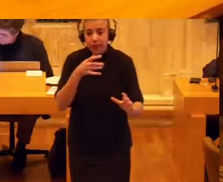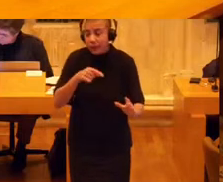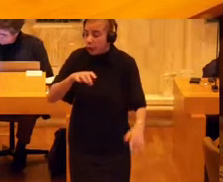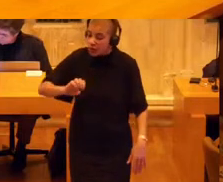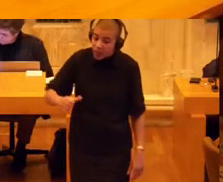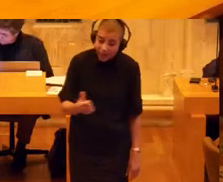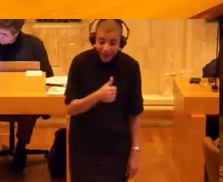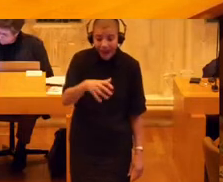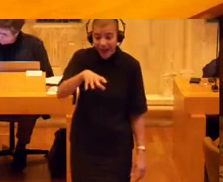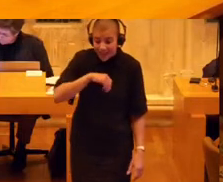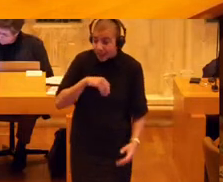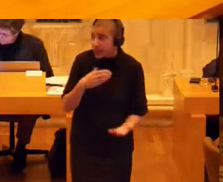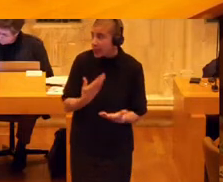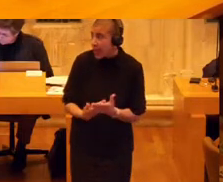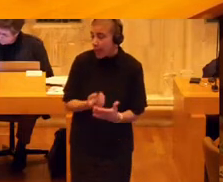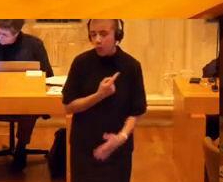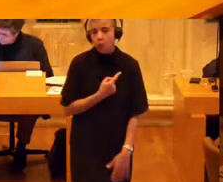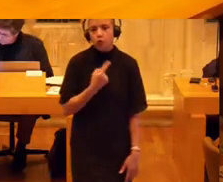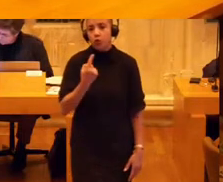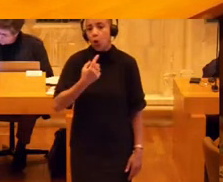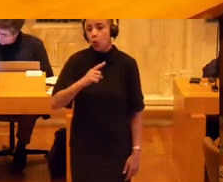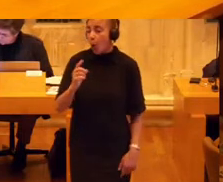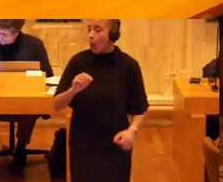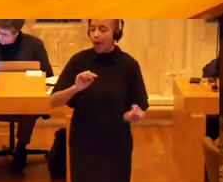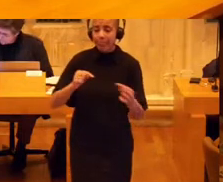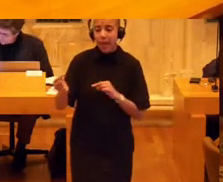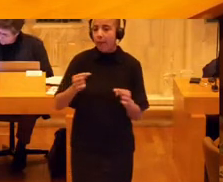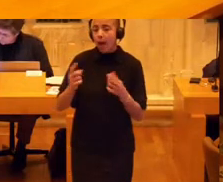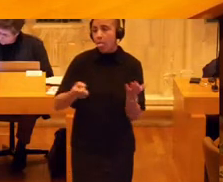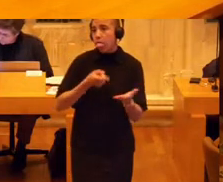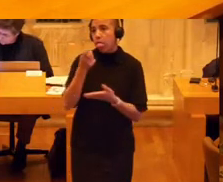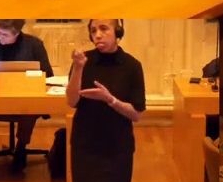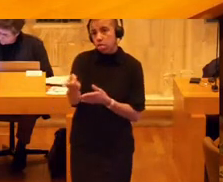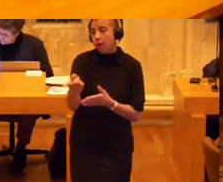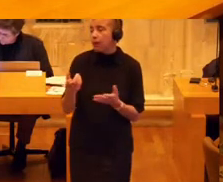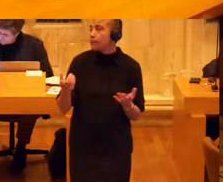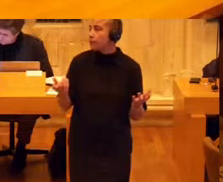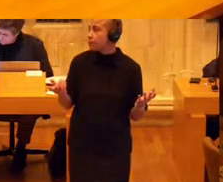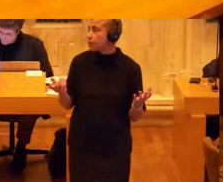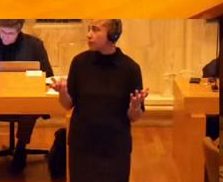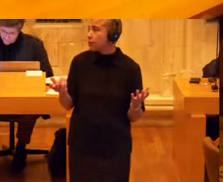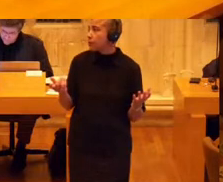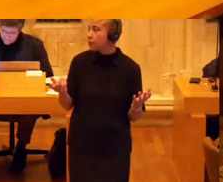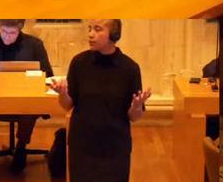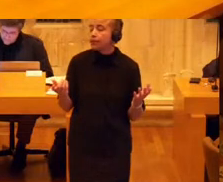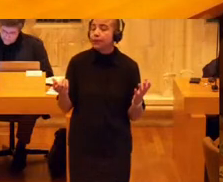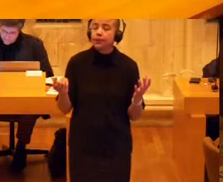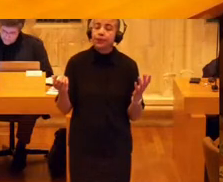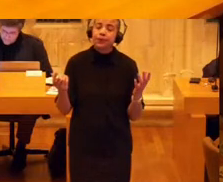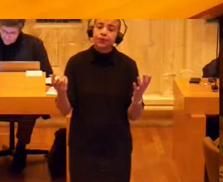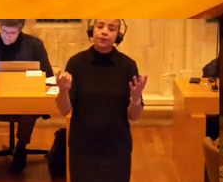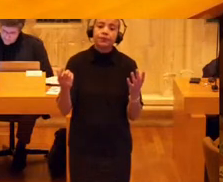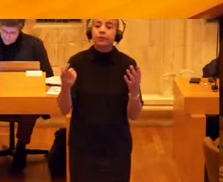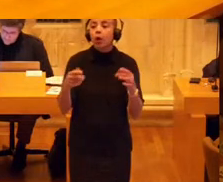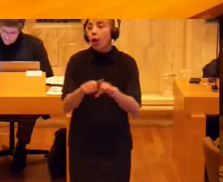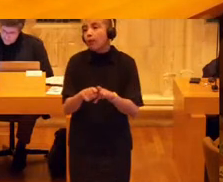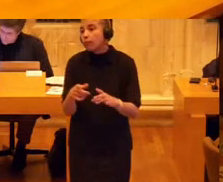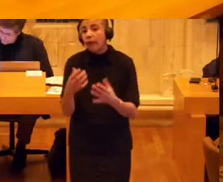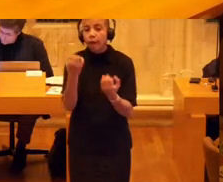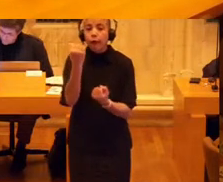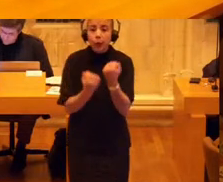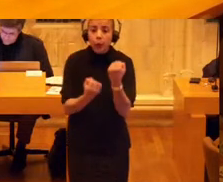on peut avoir des débats sans fin. Hein, si vous voulez. Enfin, comme on le constate parfois, si les automobilistes ne s'arrêtent pas au feu rouge,